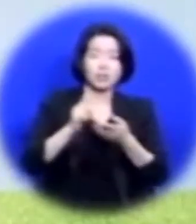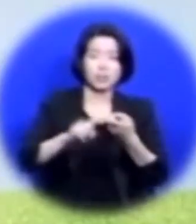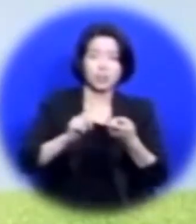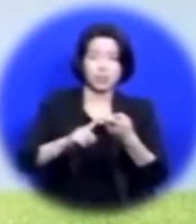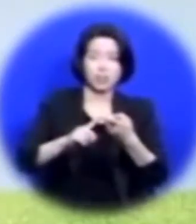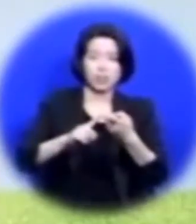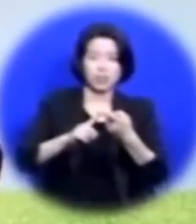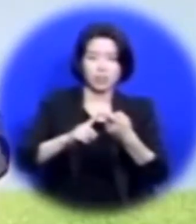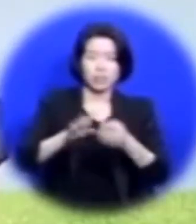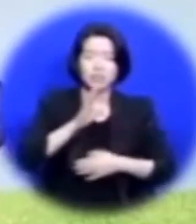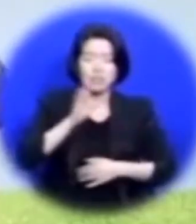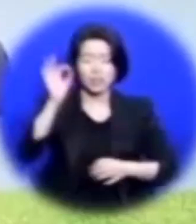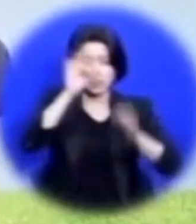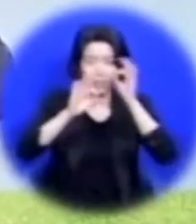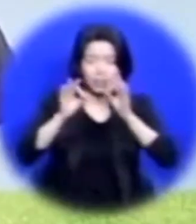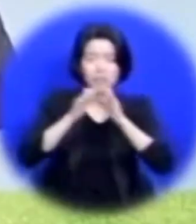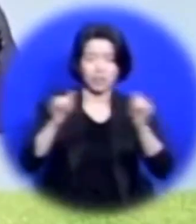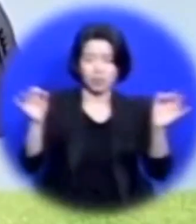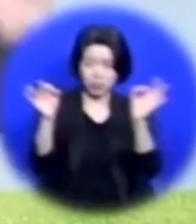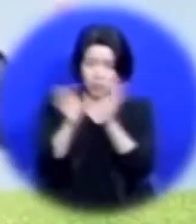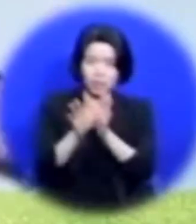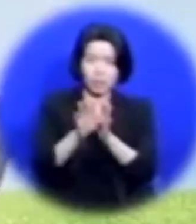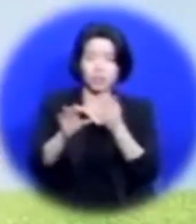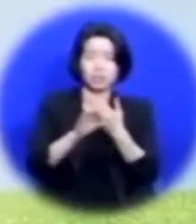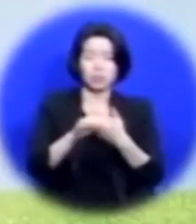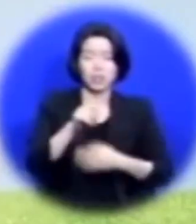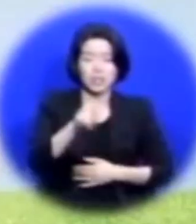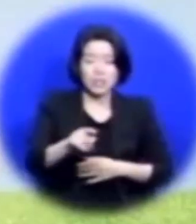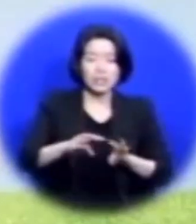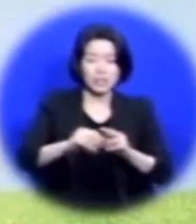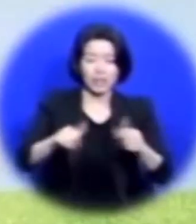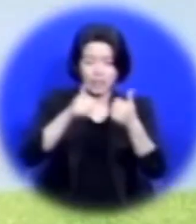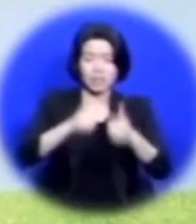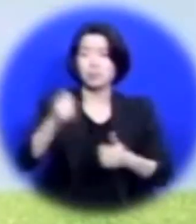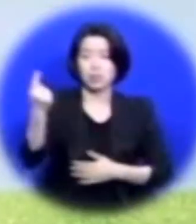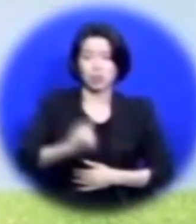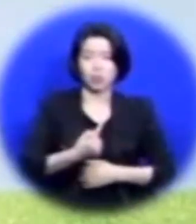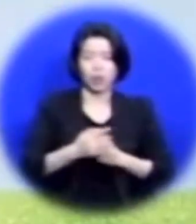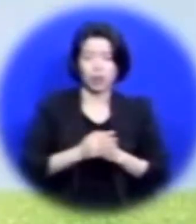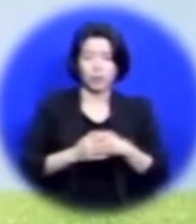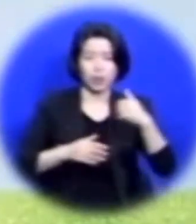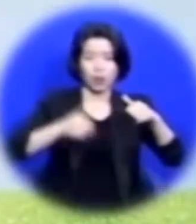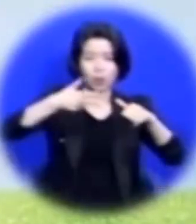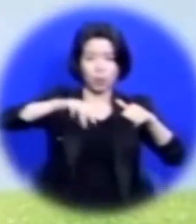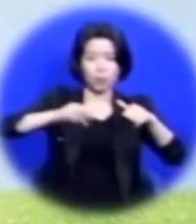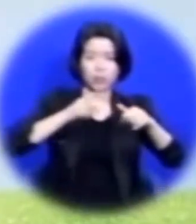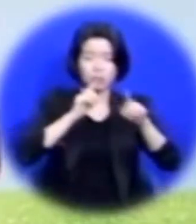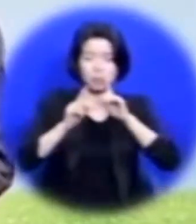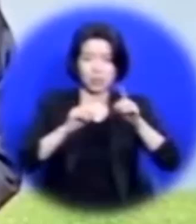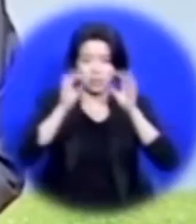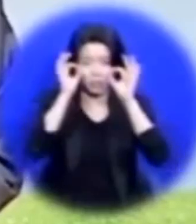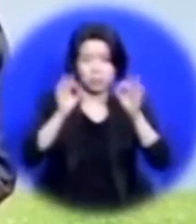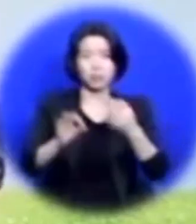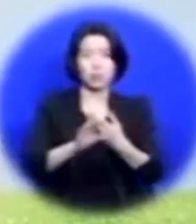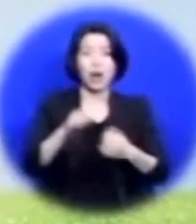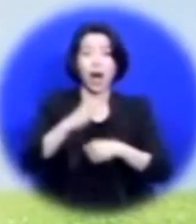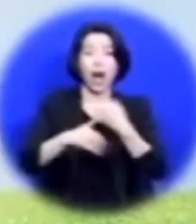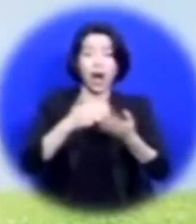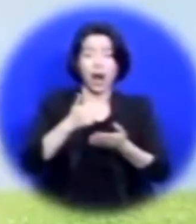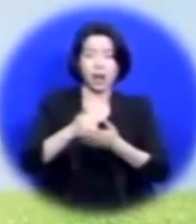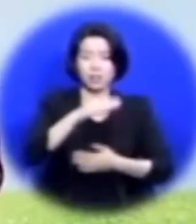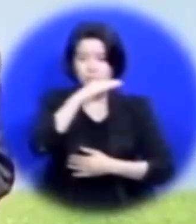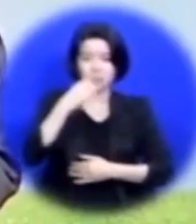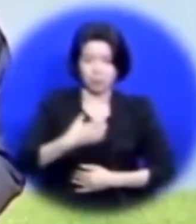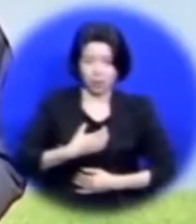찾는 사람이 없어지면 그 때는 이 땅의 심판이 오는 겁니다 5절 말씀에 보면 하나님이 경건하지 못한